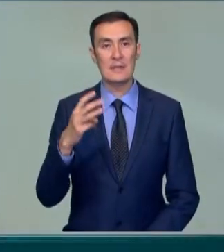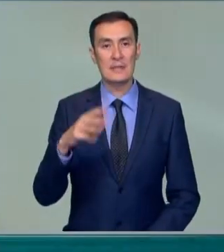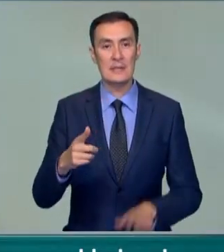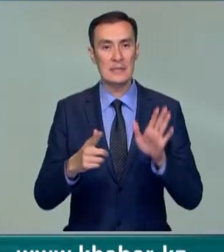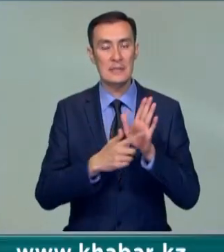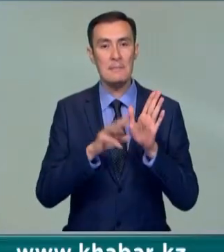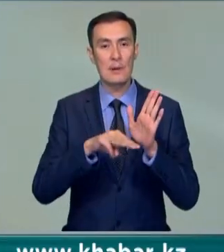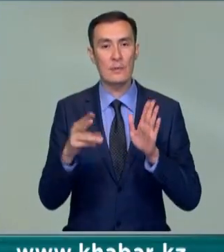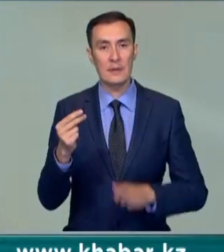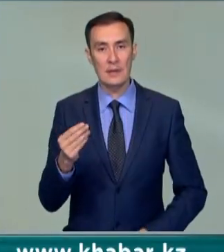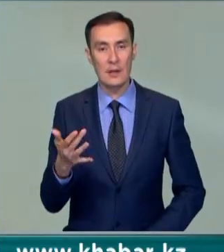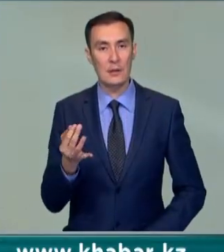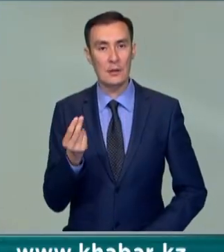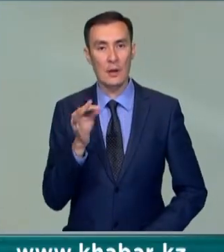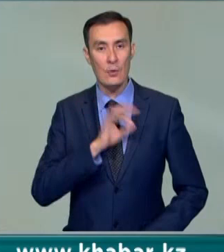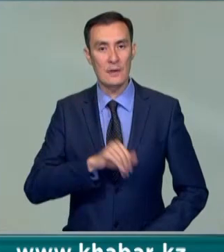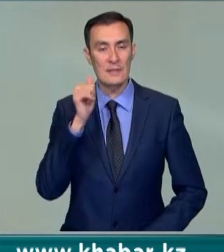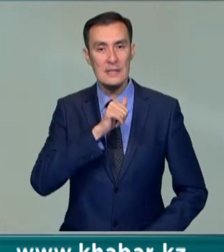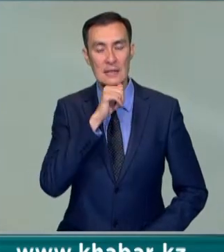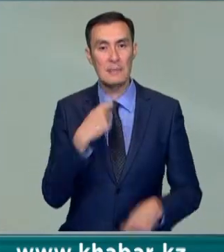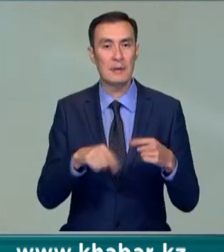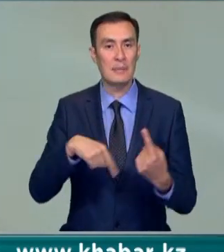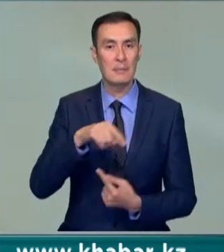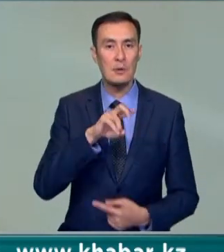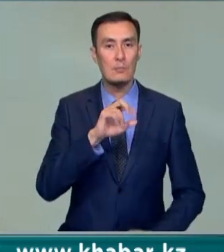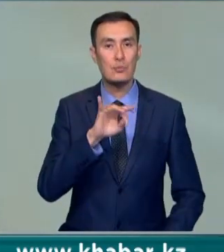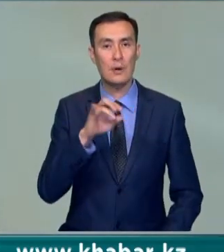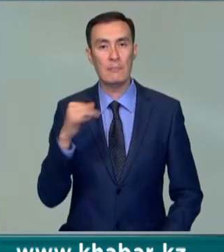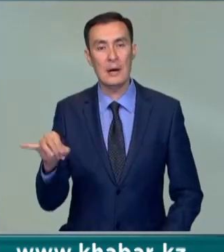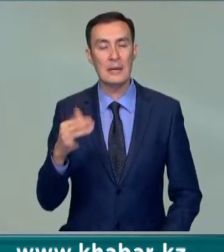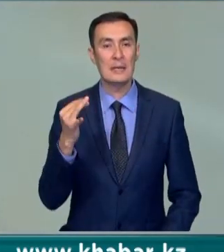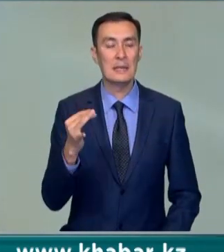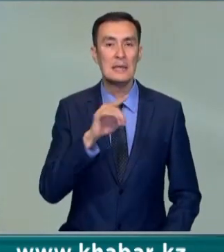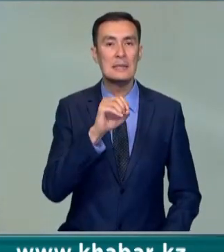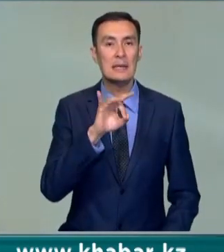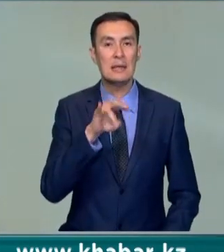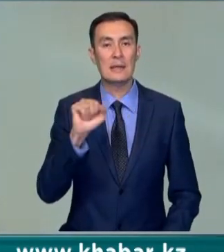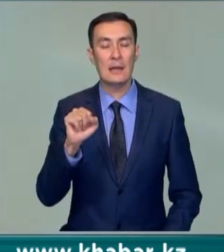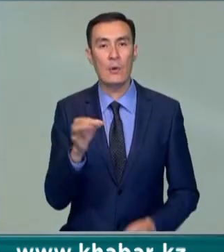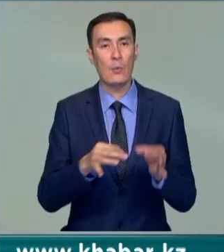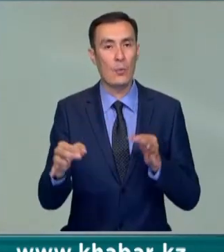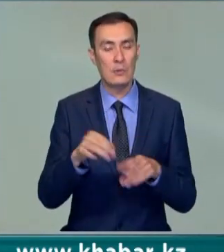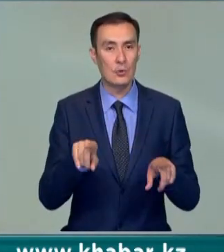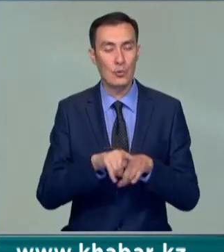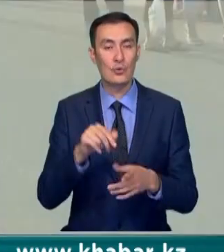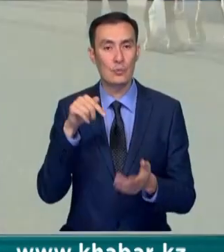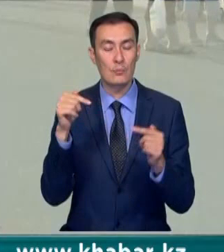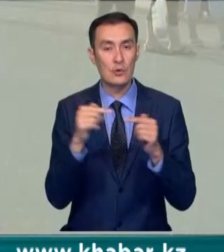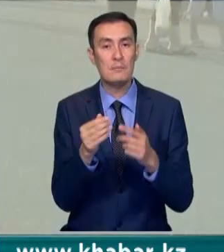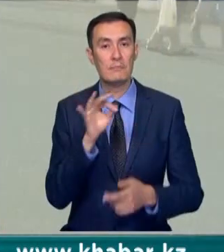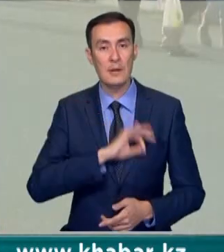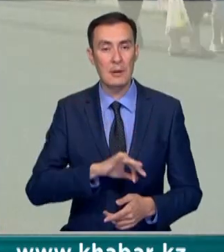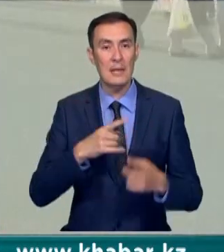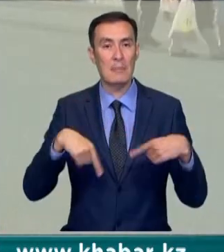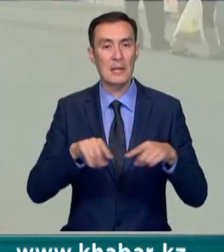237 миллионов тенге в виде доходов скрыли предприниматели Бурабайского и Зелендинского районов Акмолинской области. Точную сумму прибыли